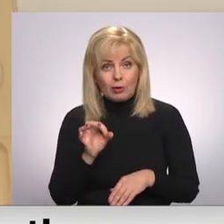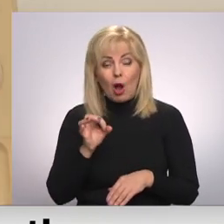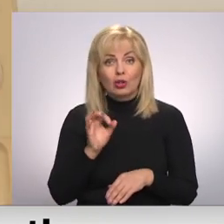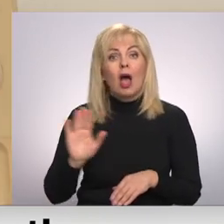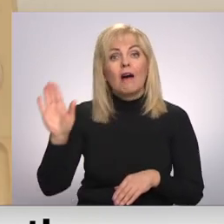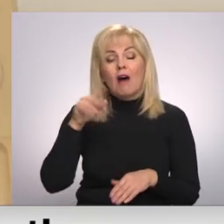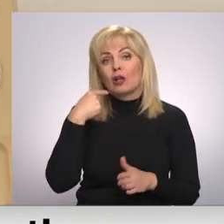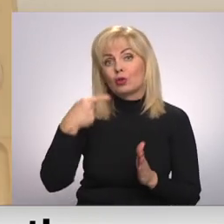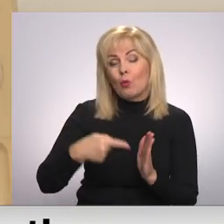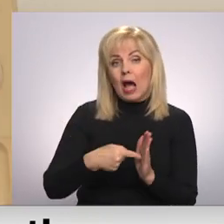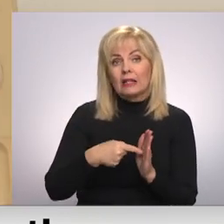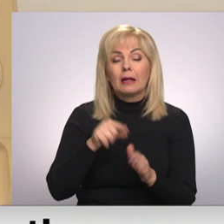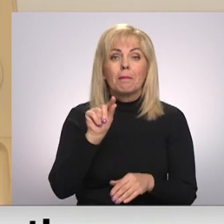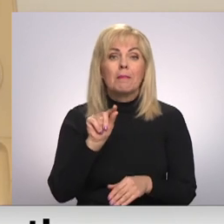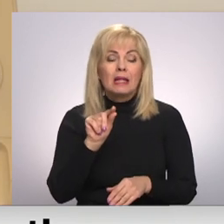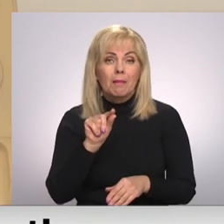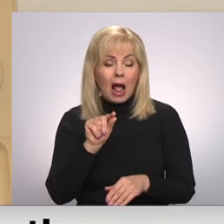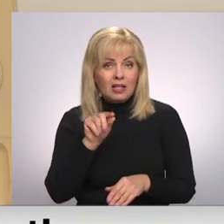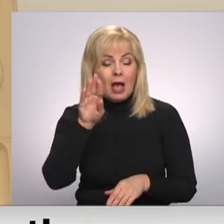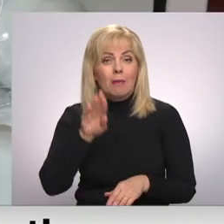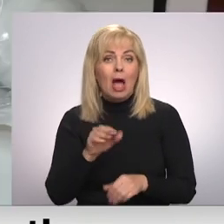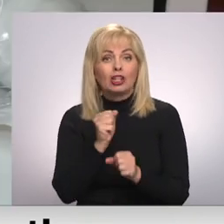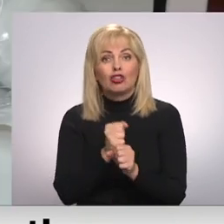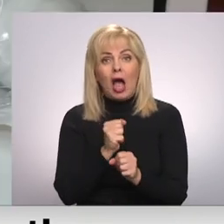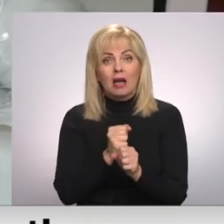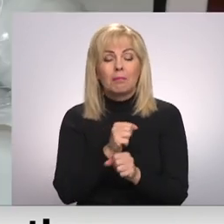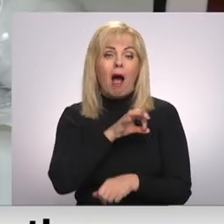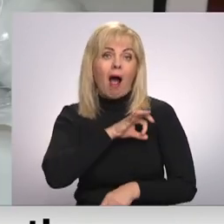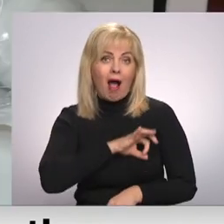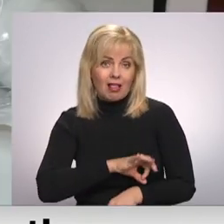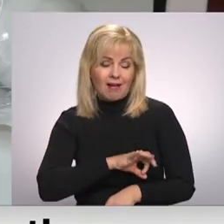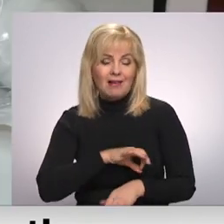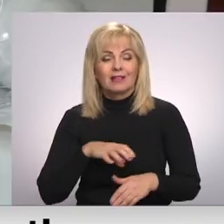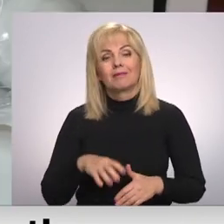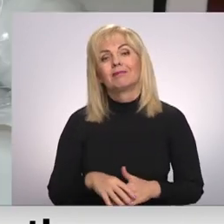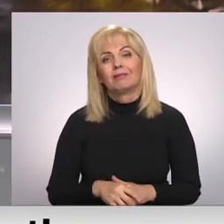valstī noteiktās minimālās mēneša darba algas. Ieva Benefelda, Lants Peršavits, TV kursa.